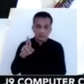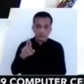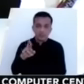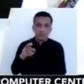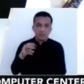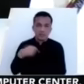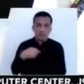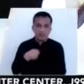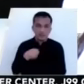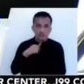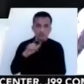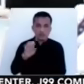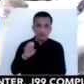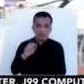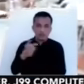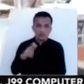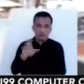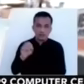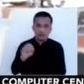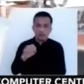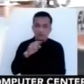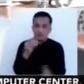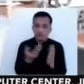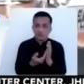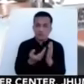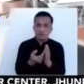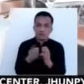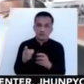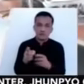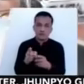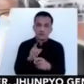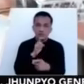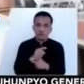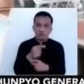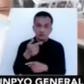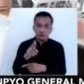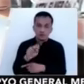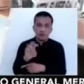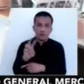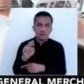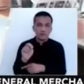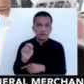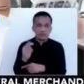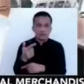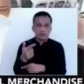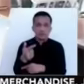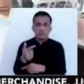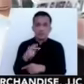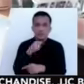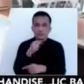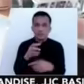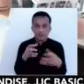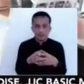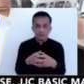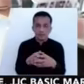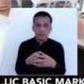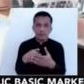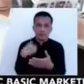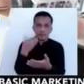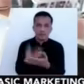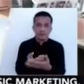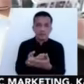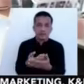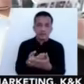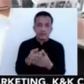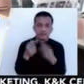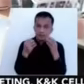na hindi kayo si Alice Guo. Kayo ay totoong si Guo Huaping. Hindi lang ang komite ang umabot sa ganyang conclusion,